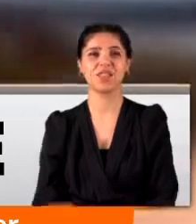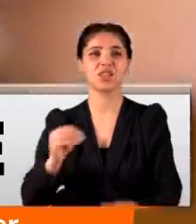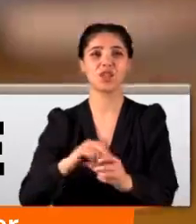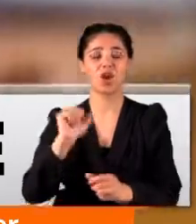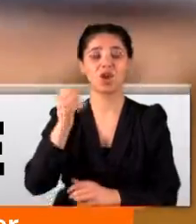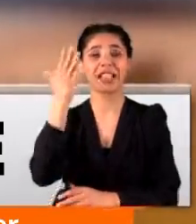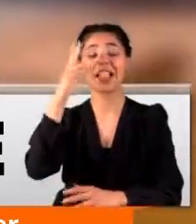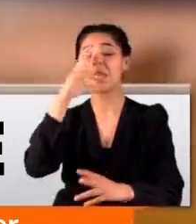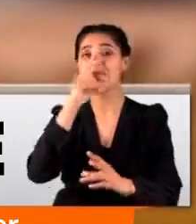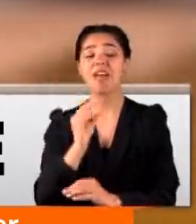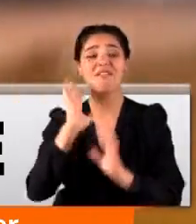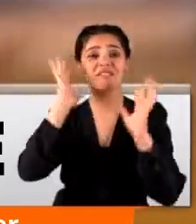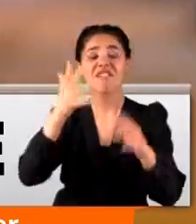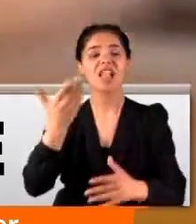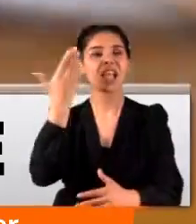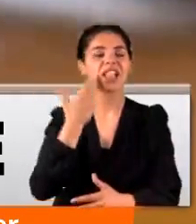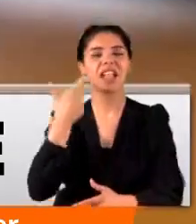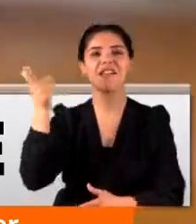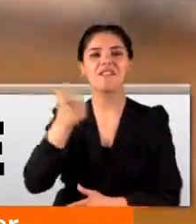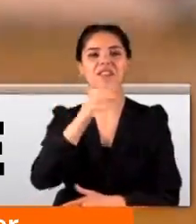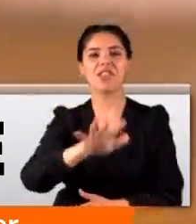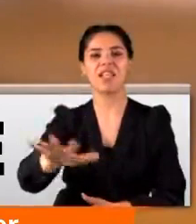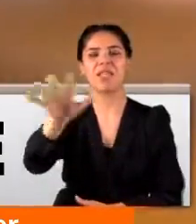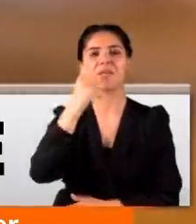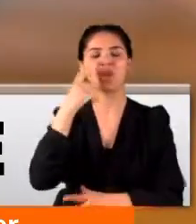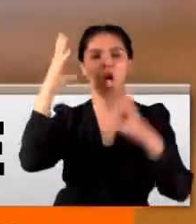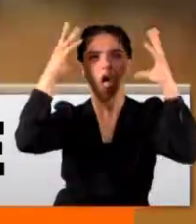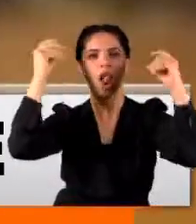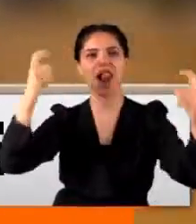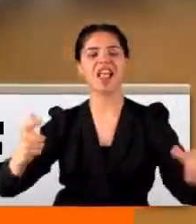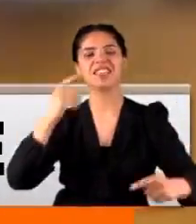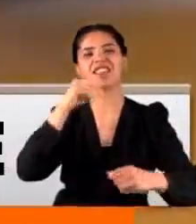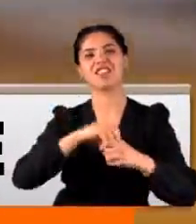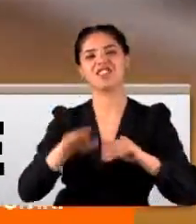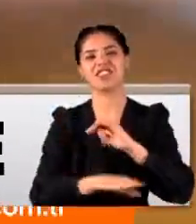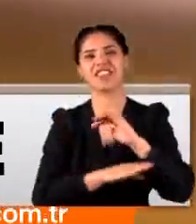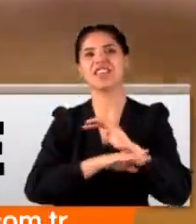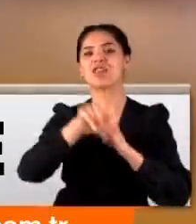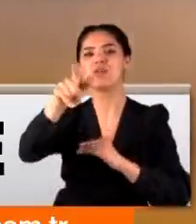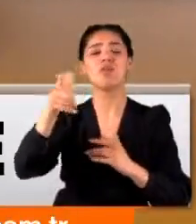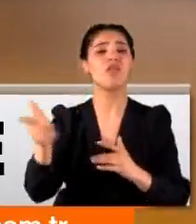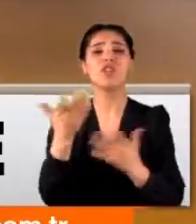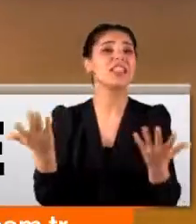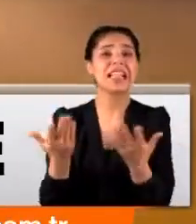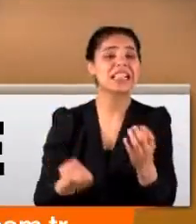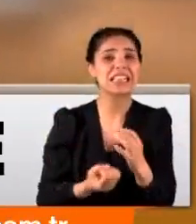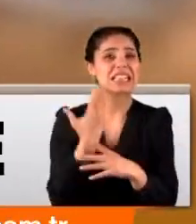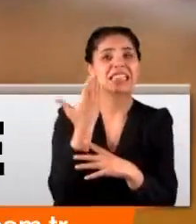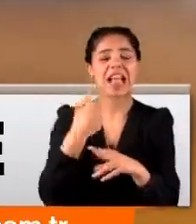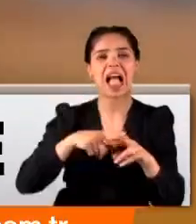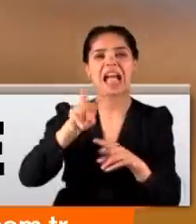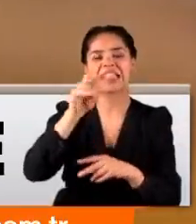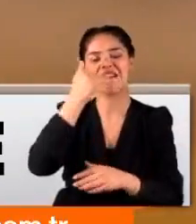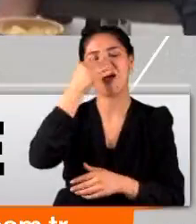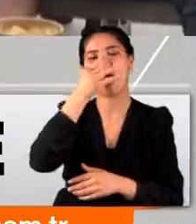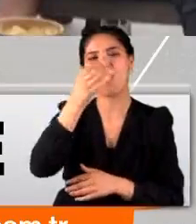en çok izlenen videolarından birinin kahramanı onlar. Hollanda'da yaşıyorlar. Güldüren videonun nasıl ortaya çıktığını ATV